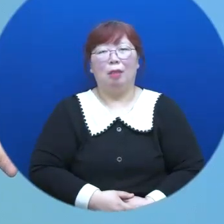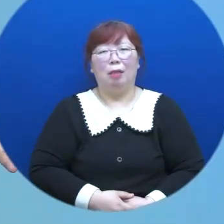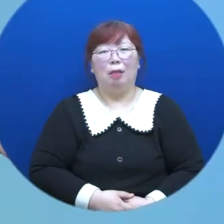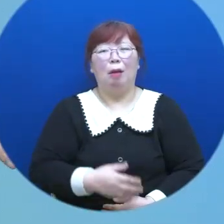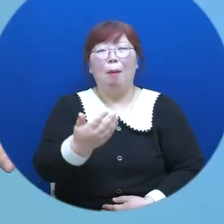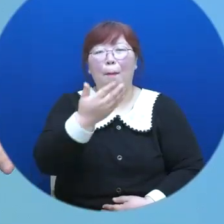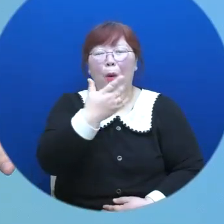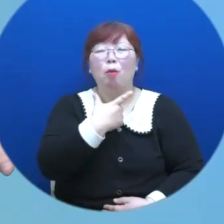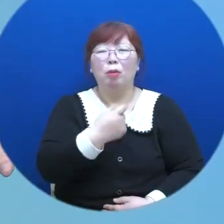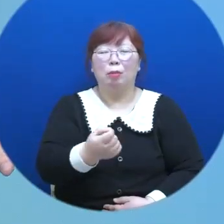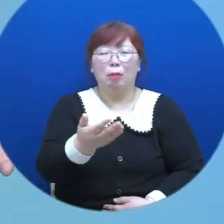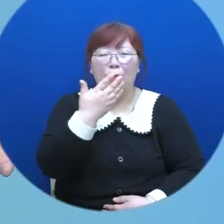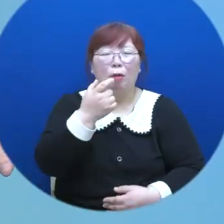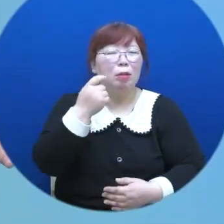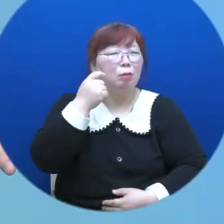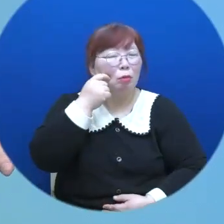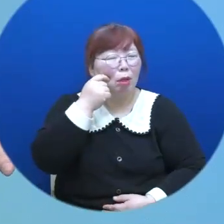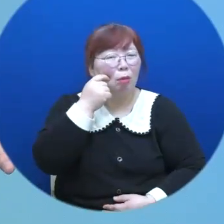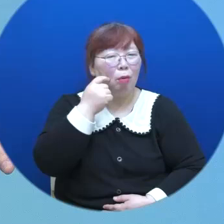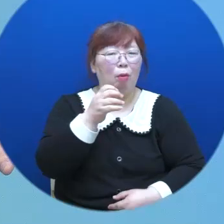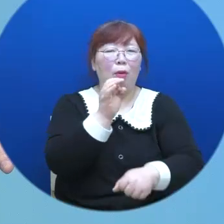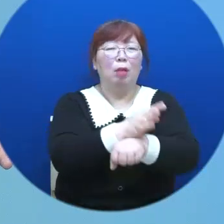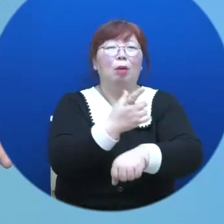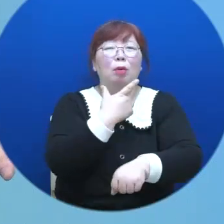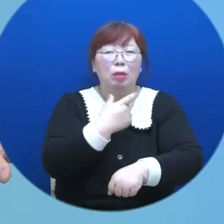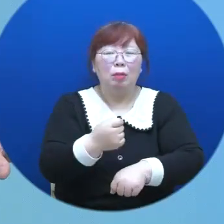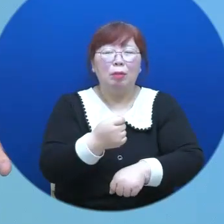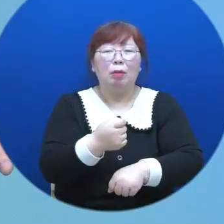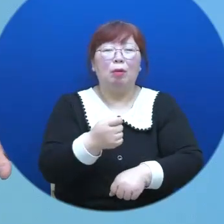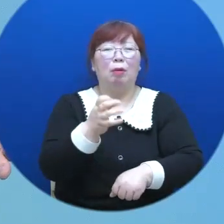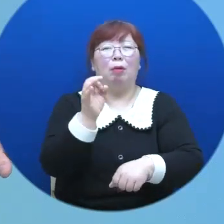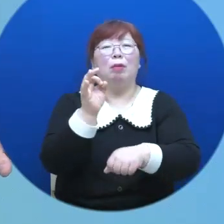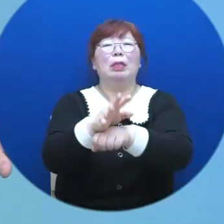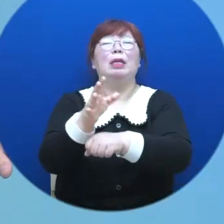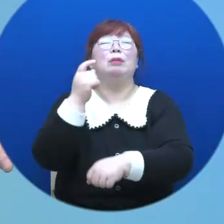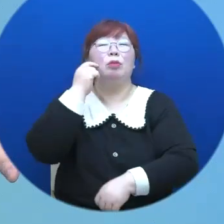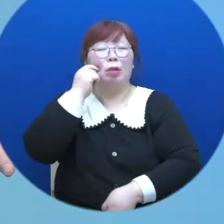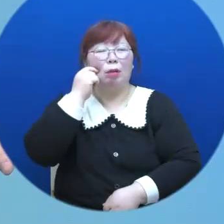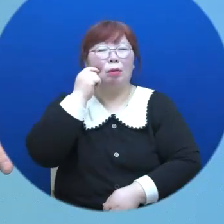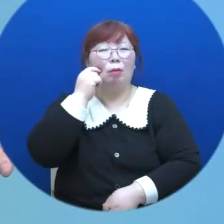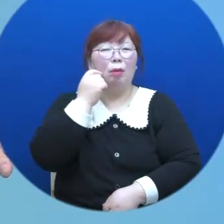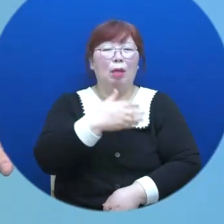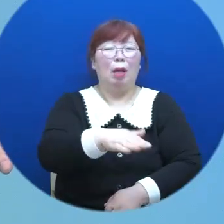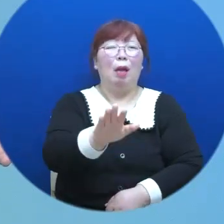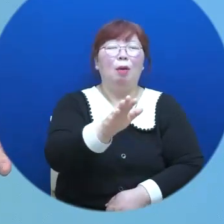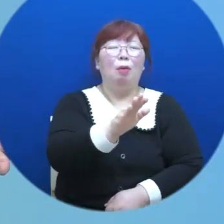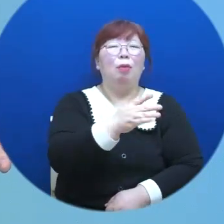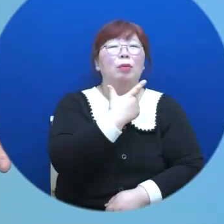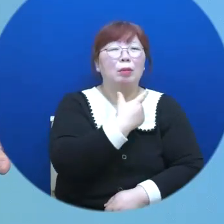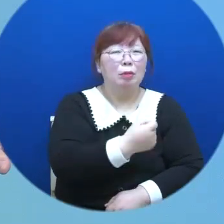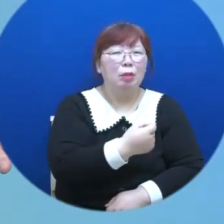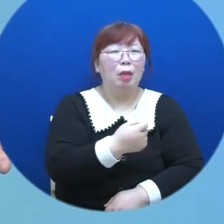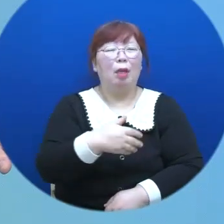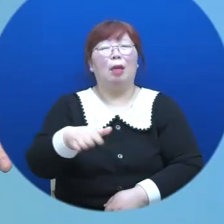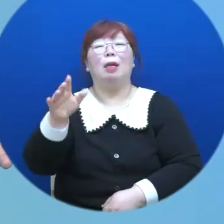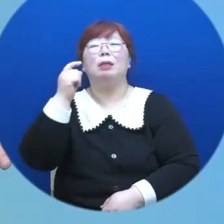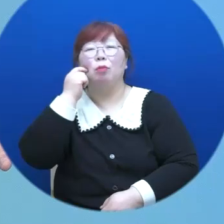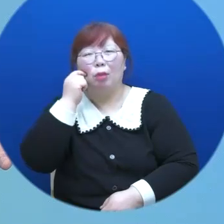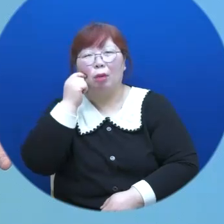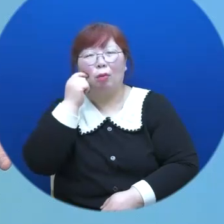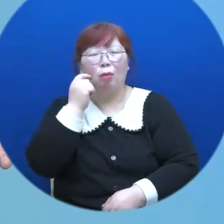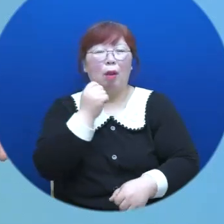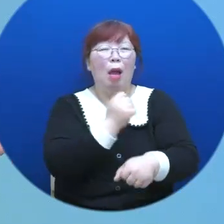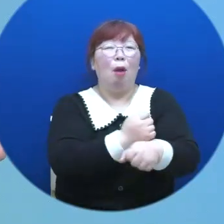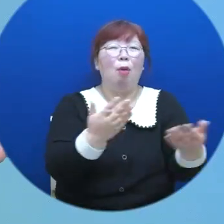먹고 싶은 거 못 먹고 사고 싶은 거 못 사고 가고 싶은 거 못 가고 하고